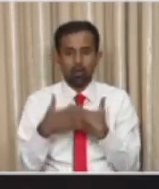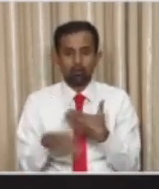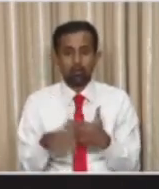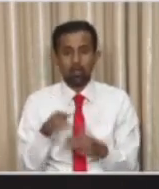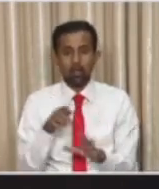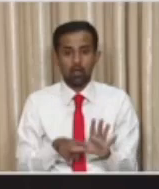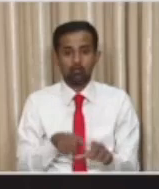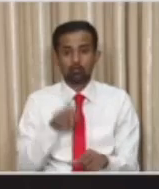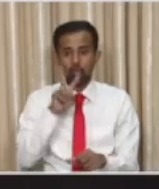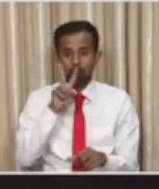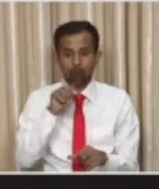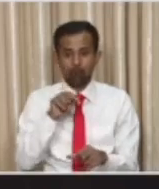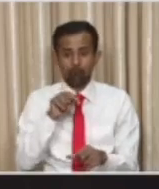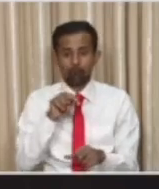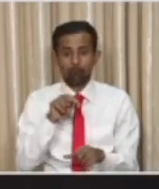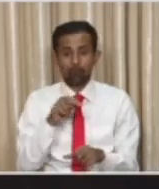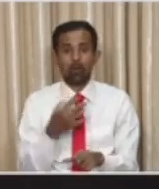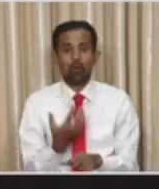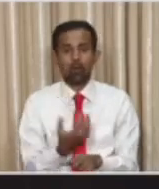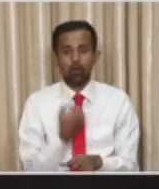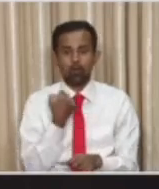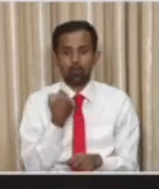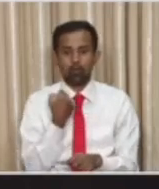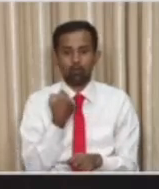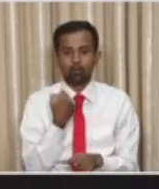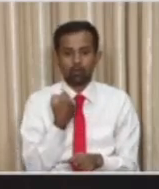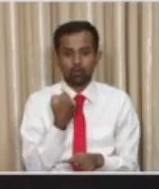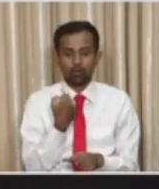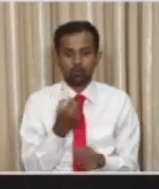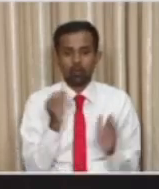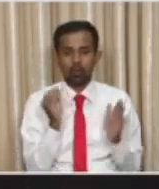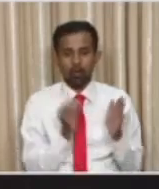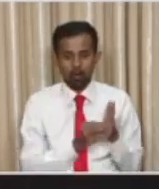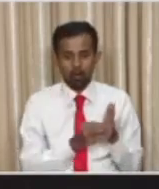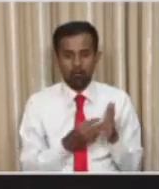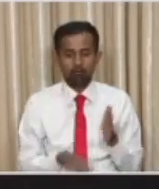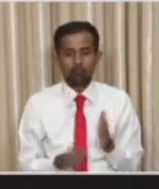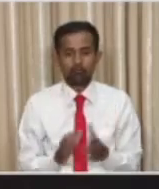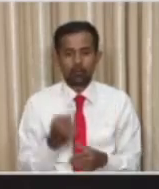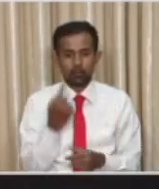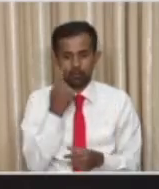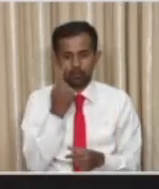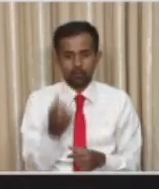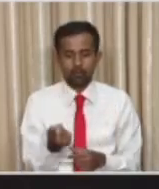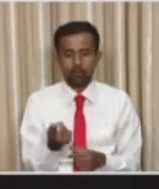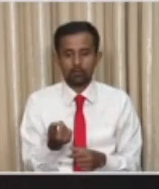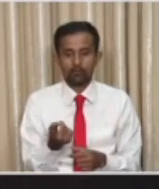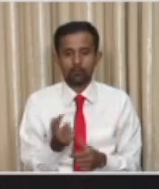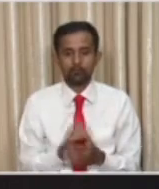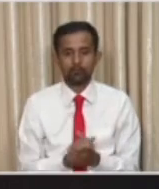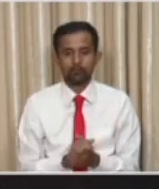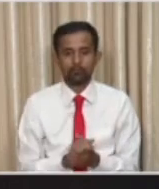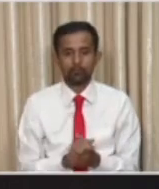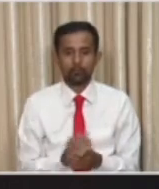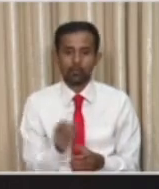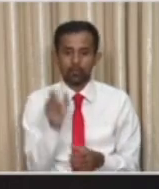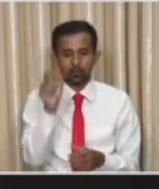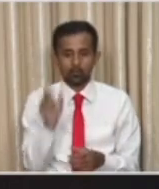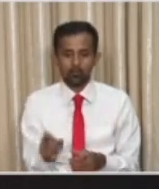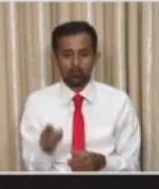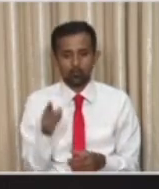20කට ආසන්න ප්‍රමාණයක් තිබෙන්නට අවශ්‍යයි කියලා මෙහි සඳහන් වෙනවා. ඉතින් අපි දකින්නේ එතකොට යම්